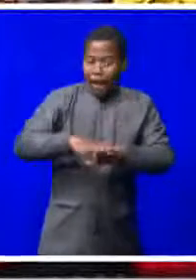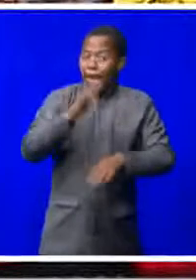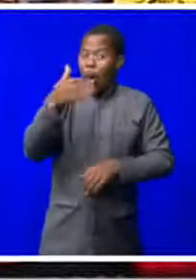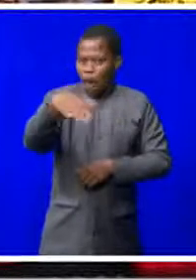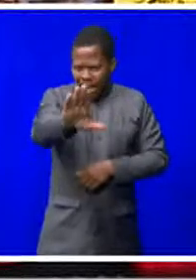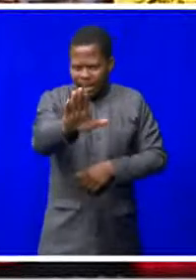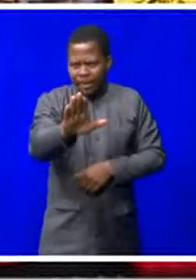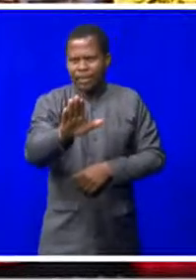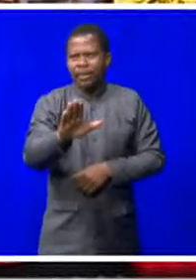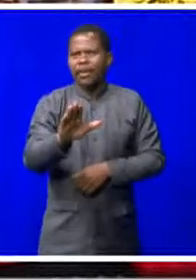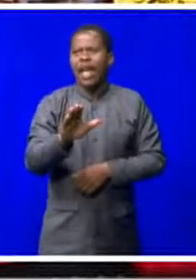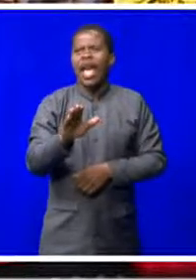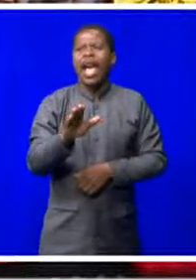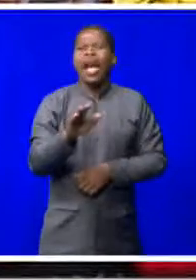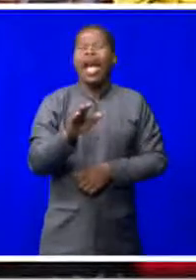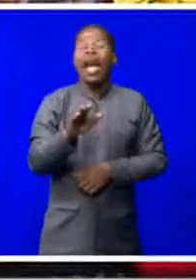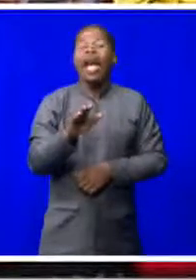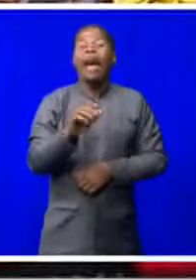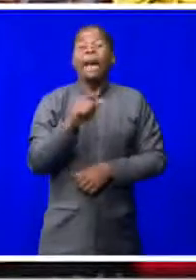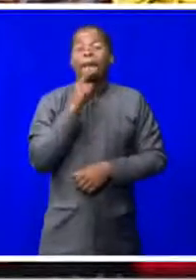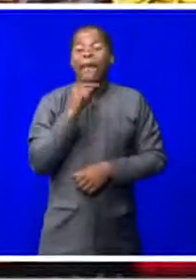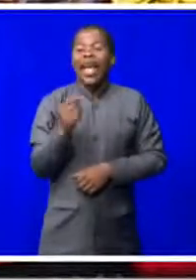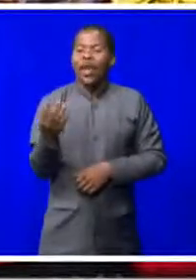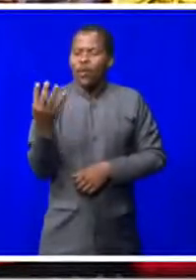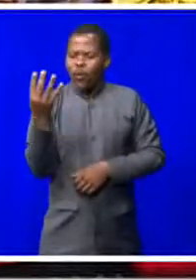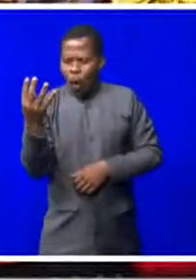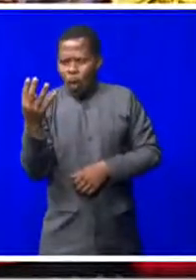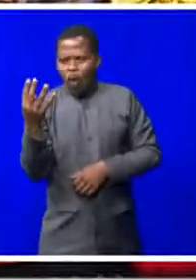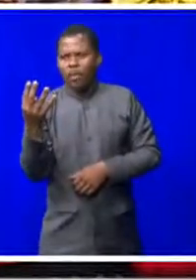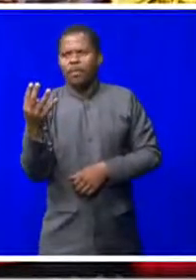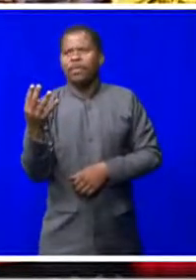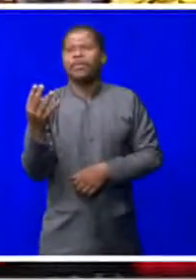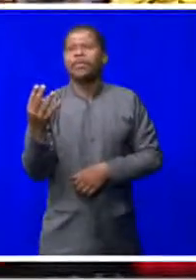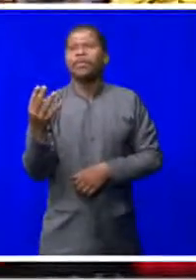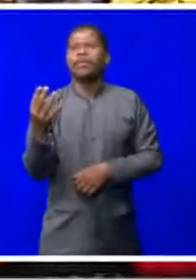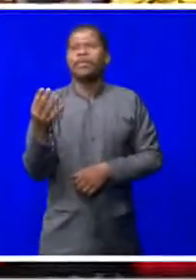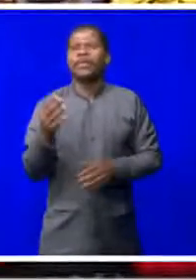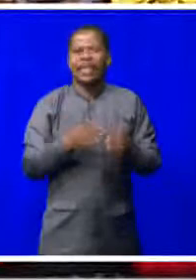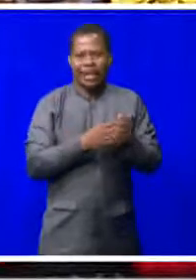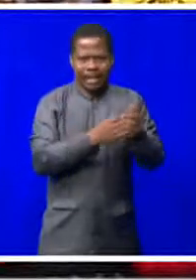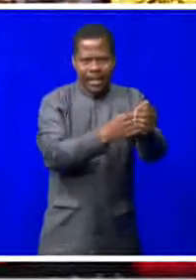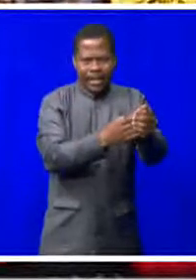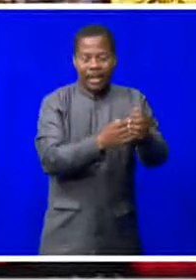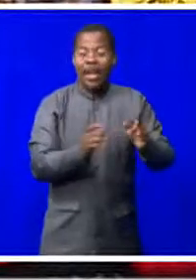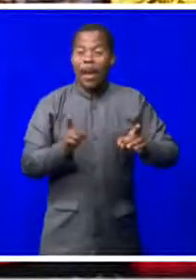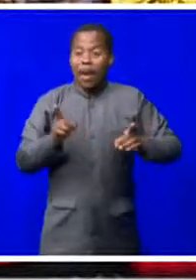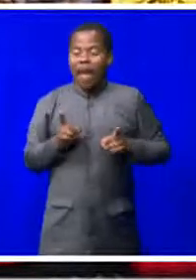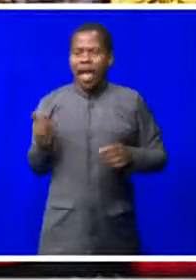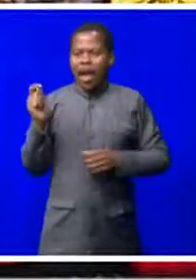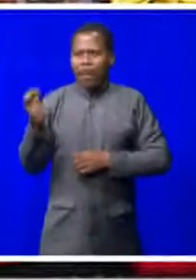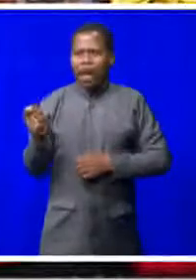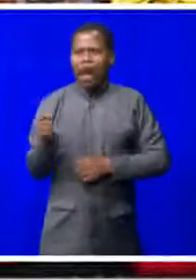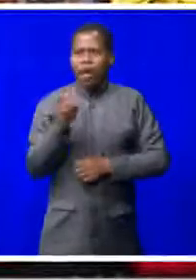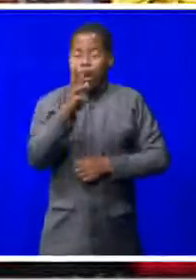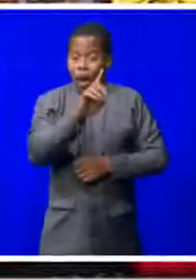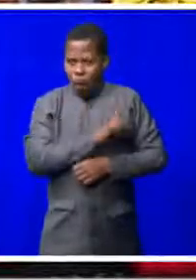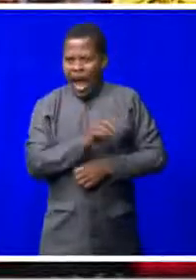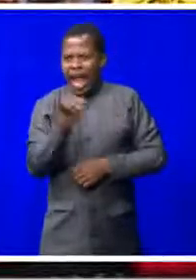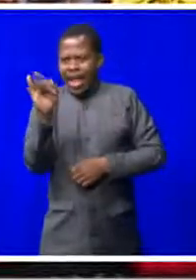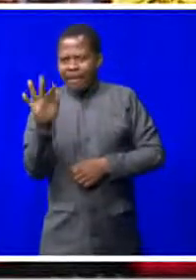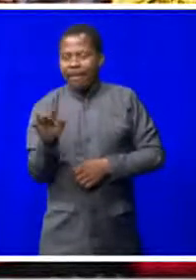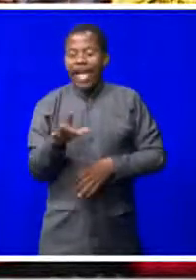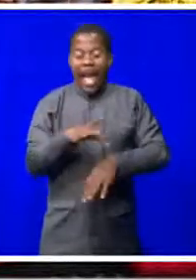sikhiphe emajaha lamane kuthi achube tintfombi kude kuthi nangabe kukhona kungaphili kwalomunye